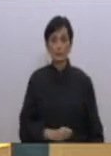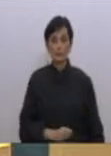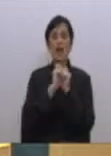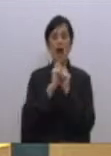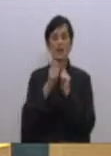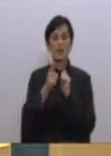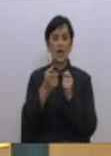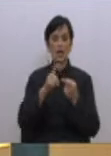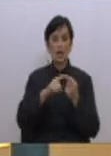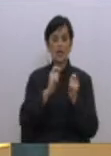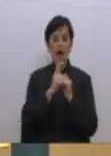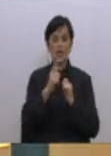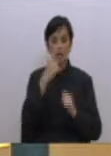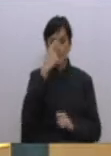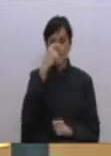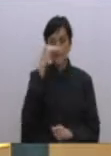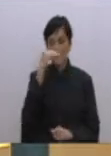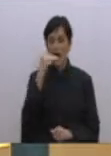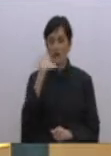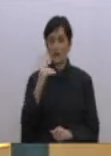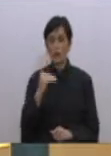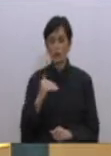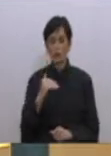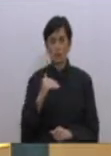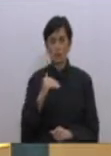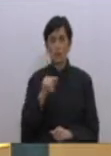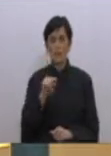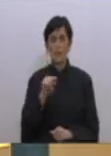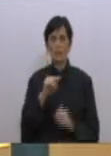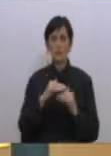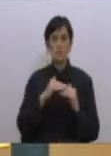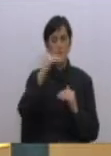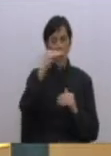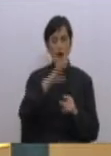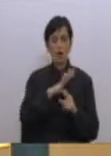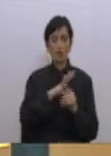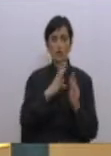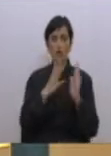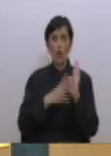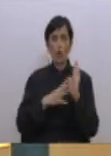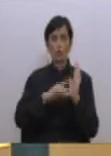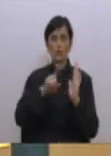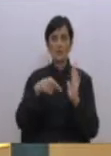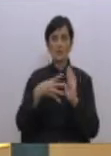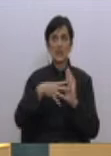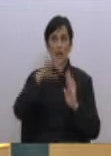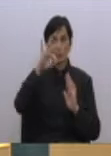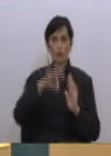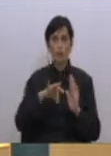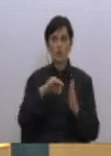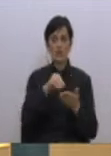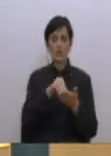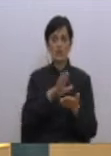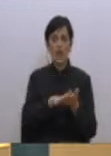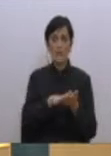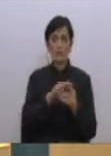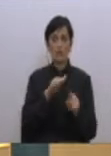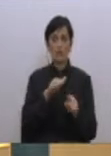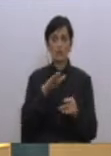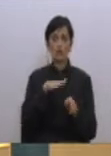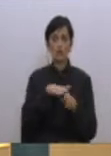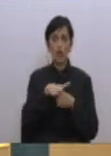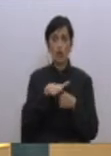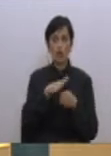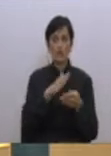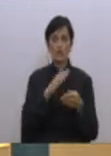გადასახდელებს, პარამეტრებით საკმაოდ მაღალი იყო, 99.9% დაფიქსირდა შესრულება